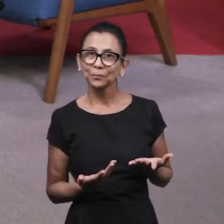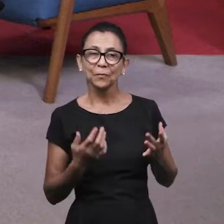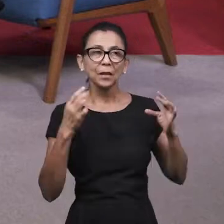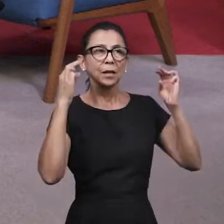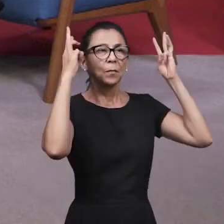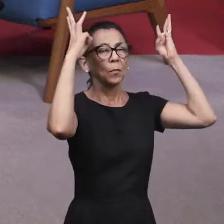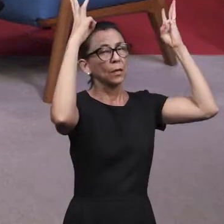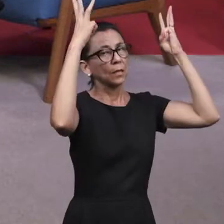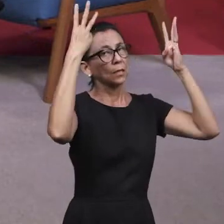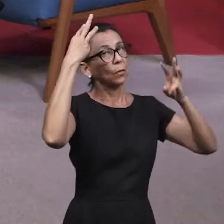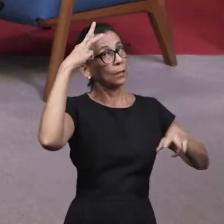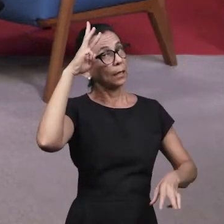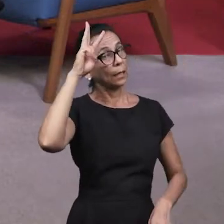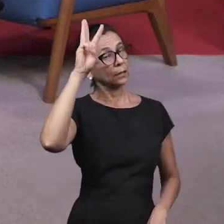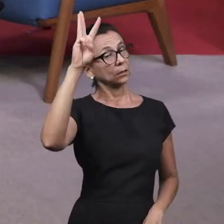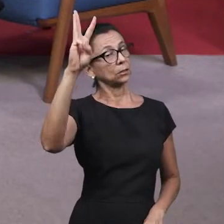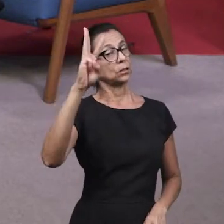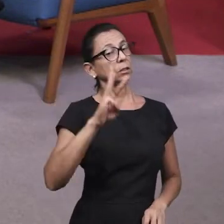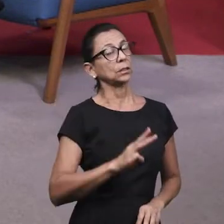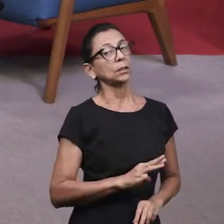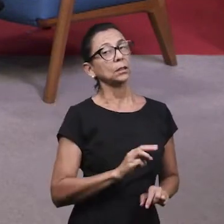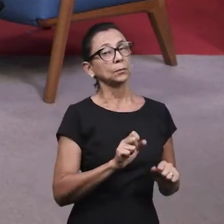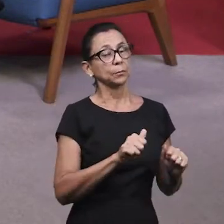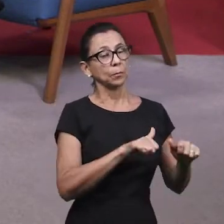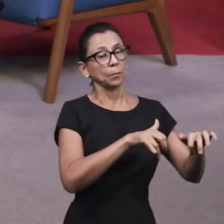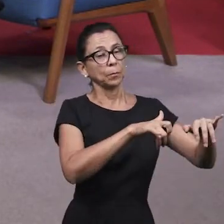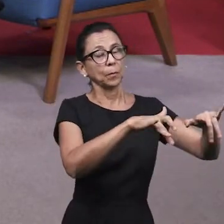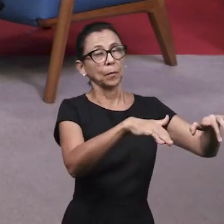de 3 jours. Pour nous aujourd'hui, pour l'homme aujourd'hui,